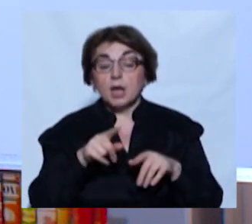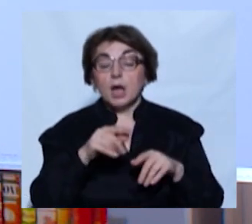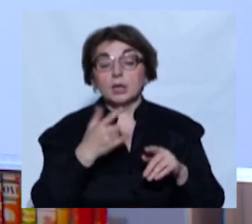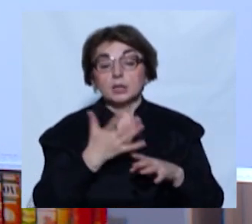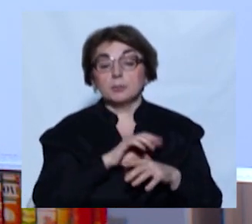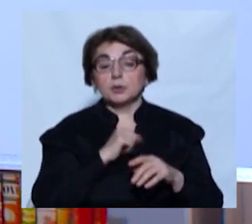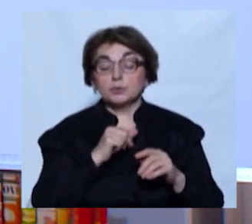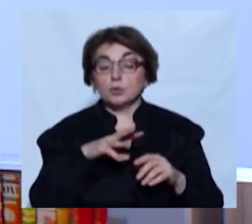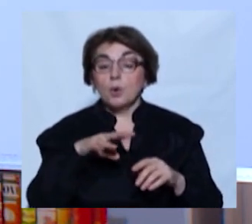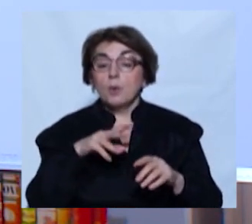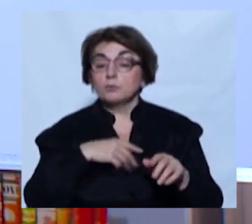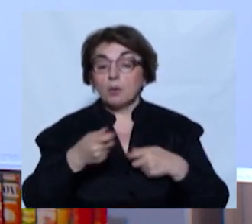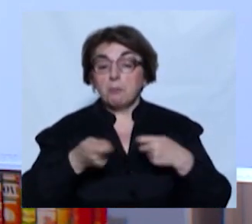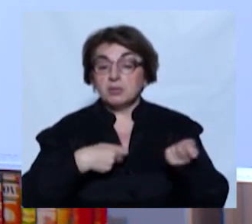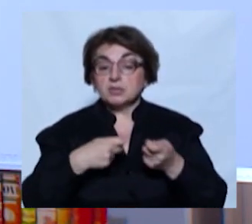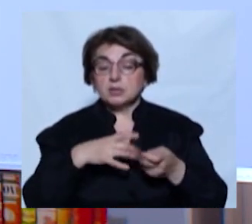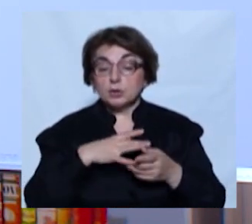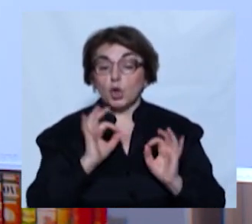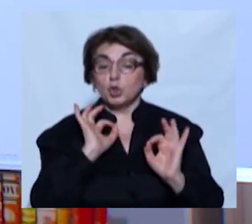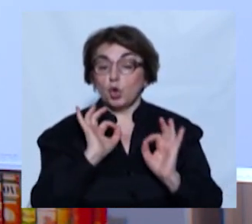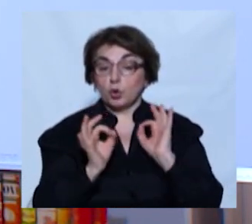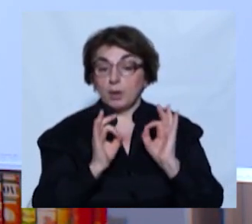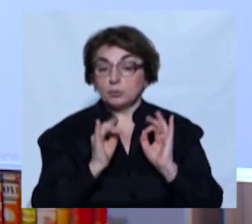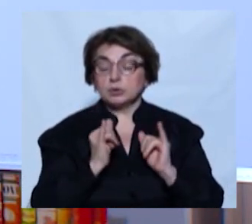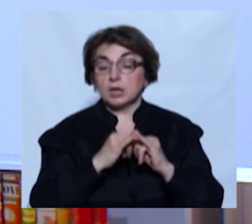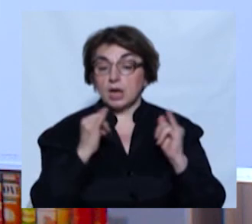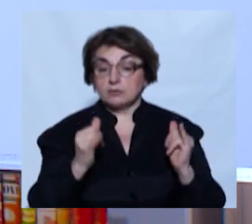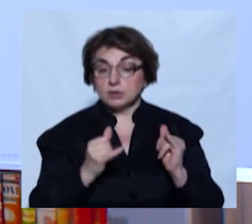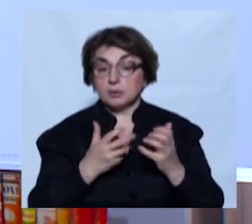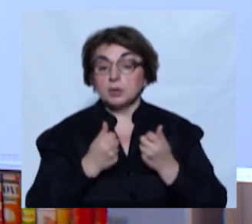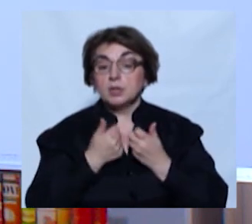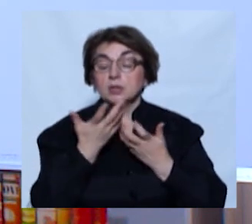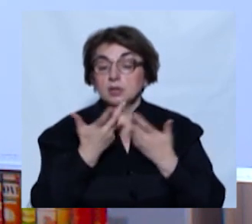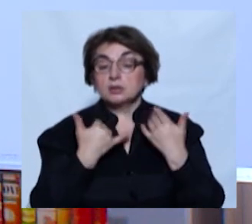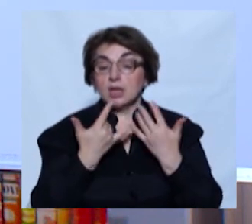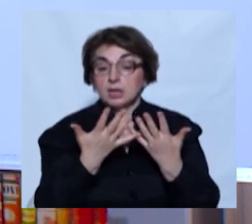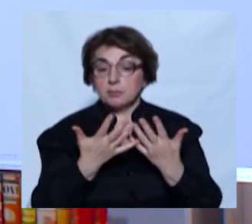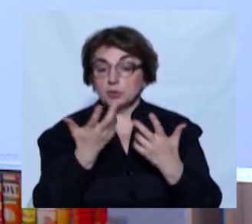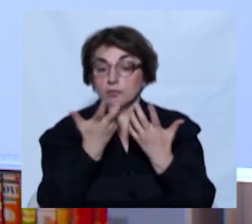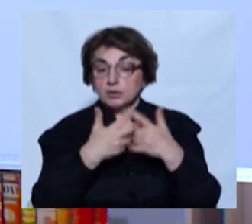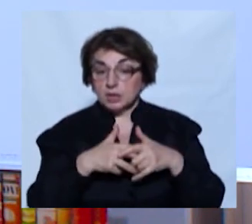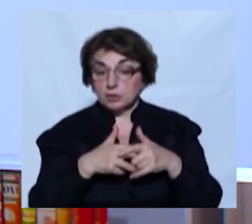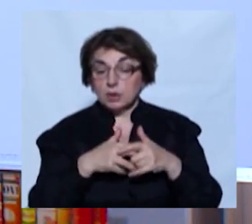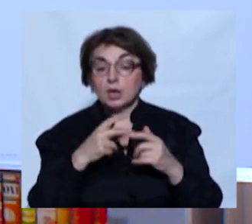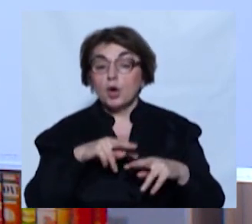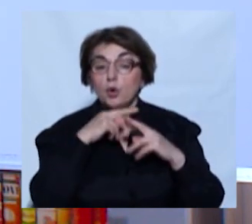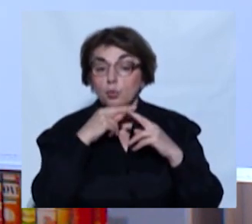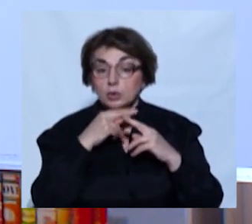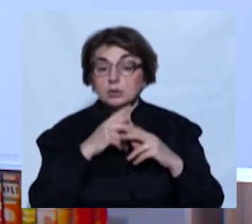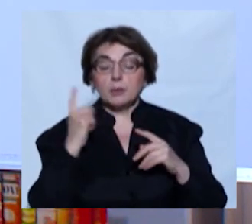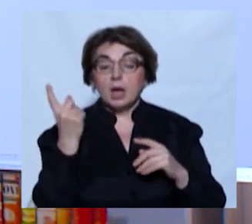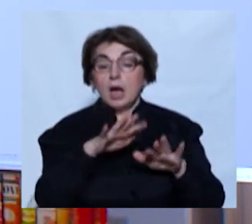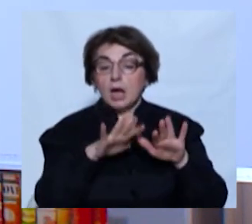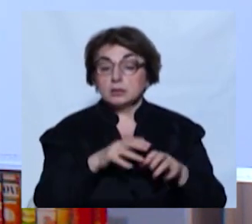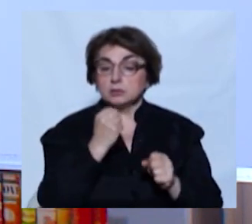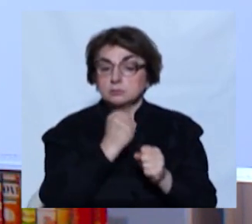ბიზნესთან, საქმე გვექნება ზომიერ და განვითარებულ თანამედროვე ტექნოლოგიების ეკონომიკასთან, სადაც ყურადღება მიექცევა ადგილობრივ